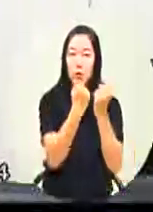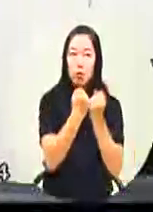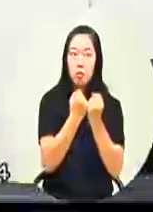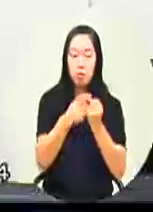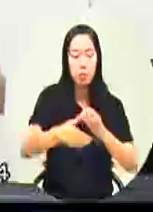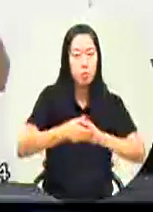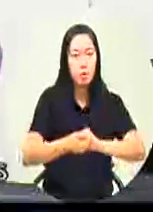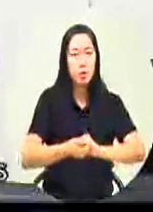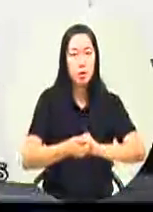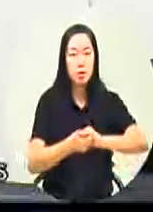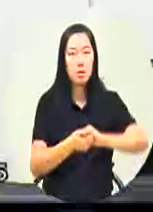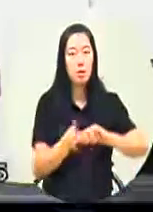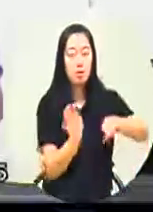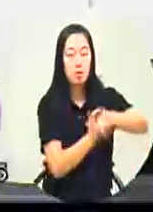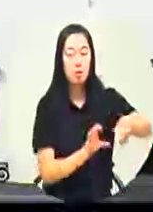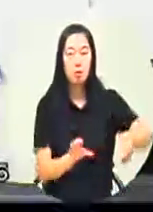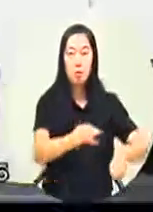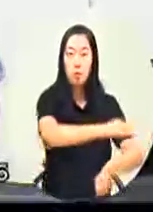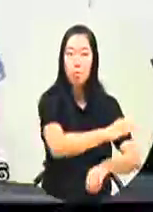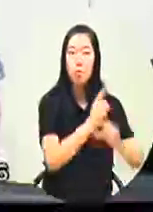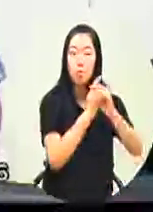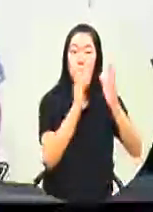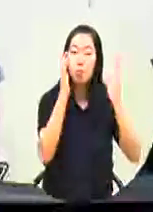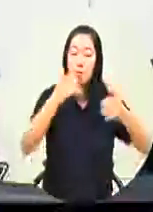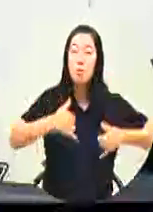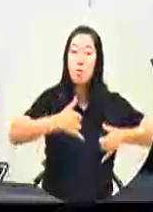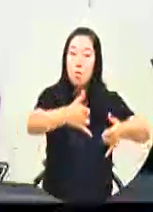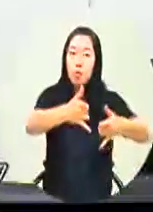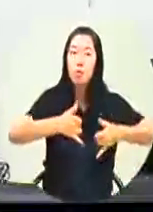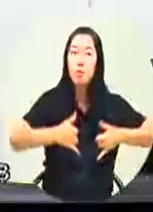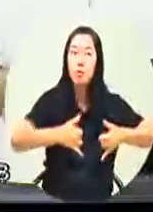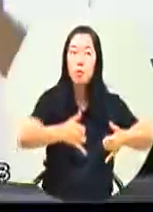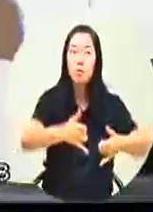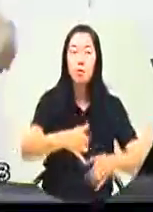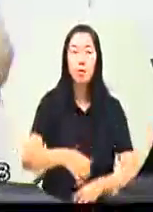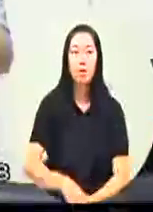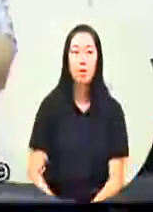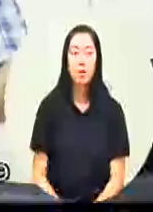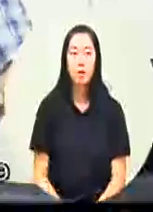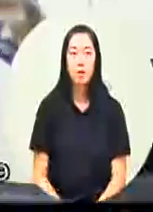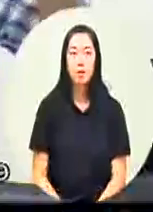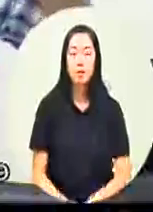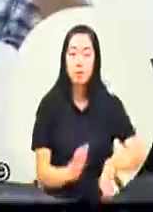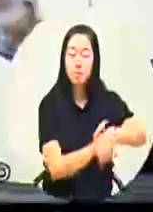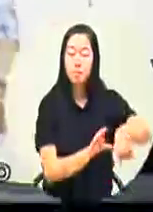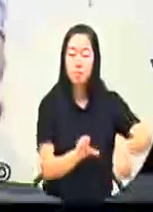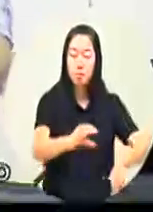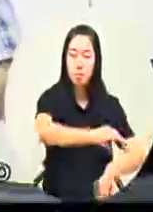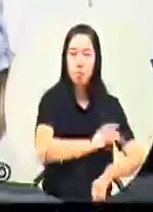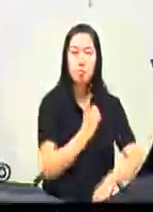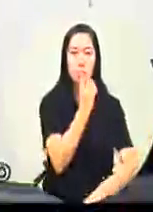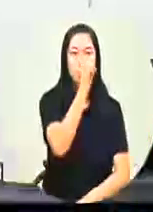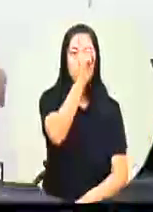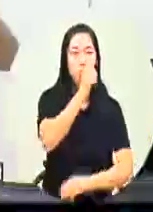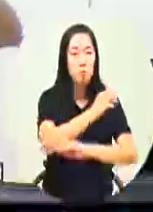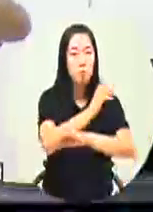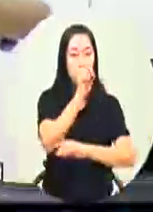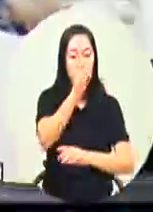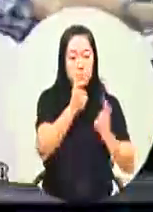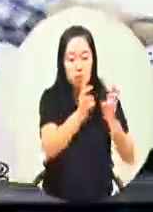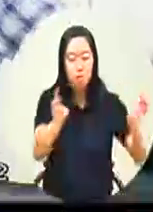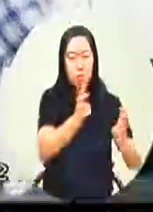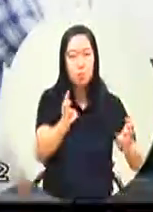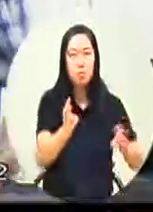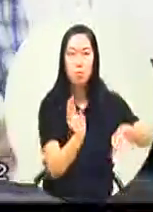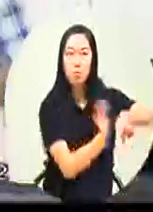嘛哈，左转中正路，在你的头前，那叫做建军站，左转过去只能一个线，标线就是最